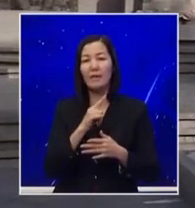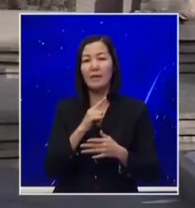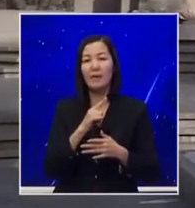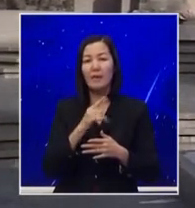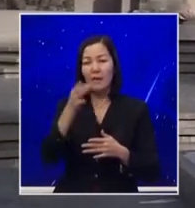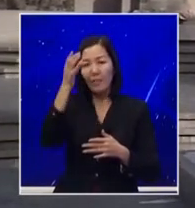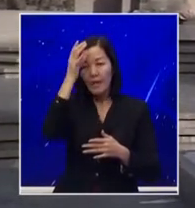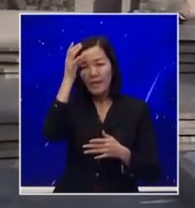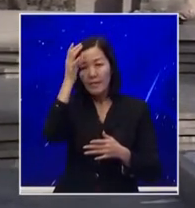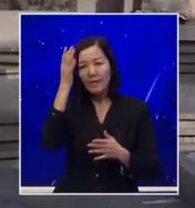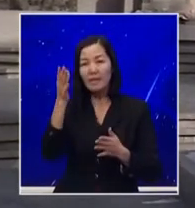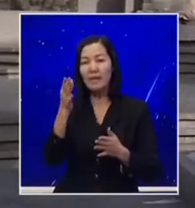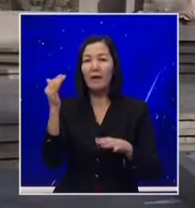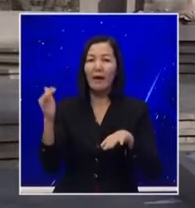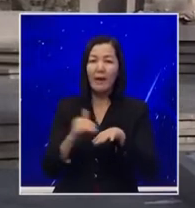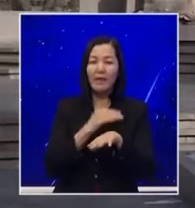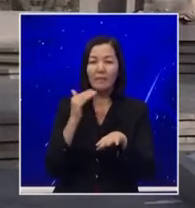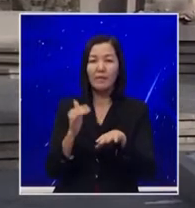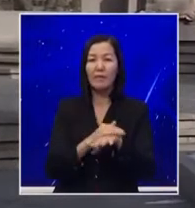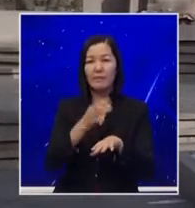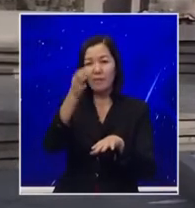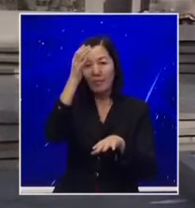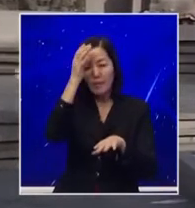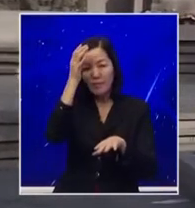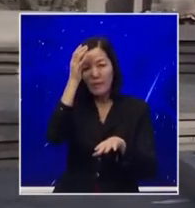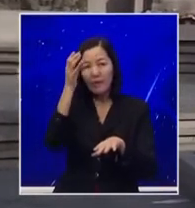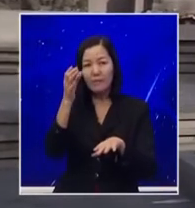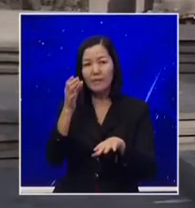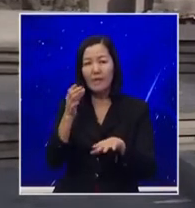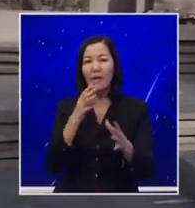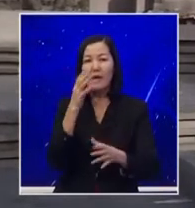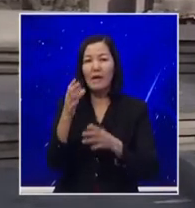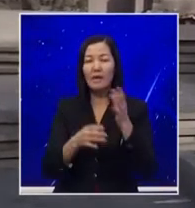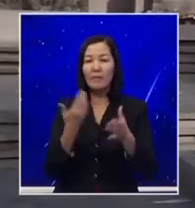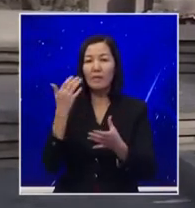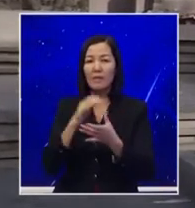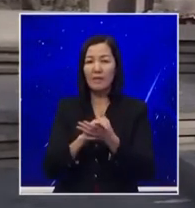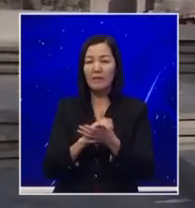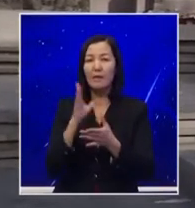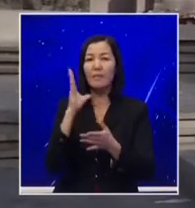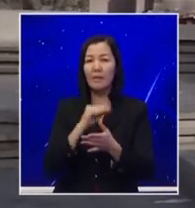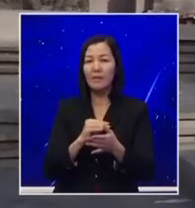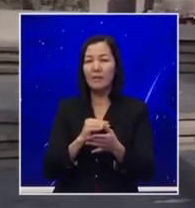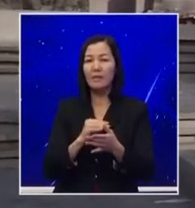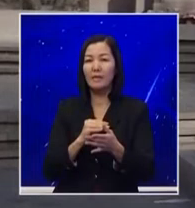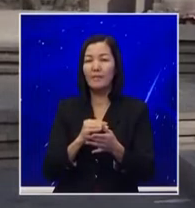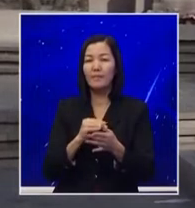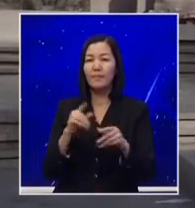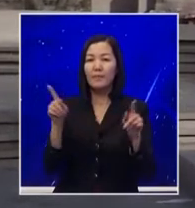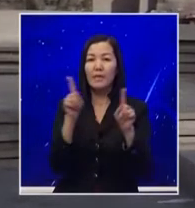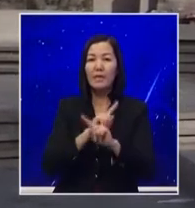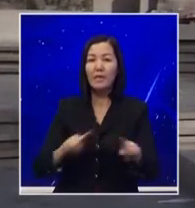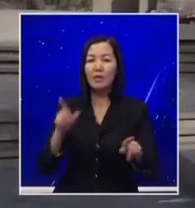парасаттылығымызды, қайырымдылығымызды, білімділігімізді әлемге танытып көрсете білген ерекше тұлға,